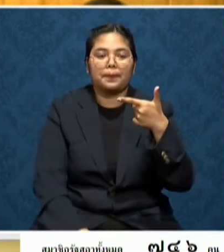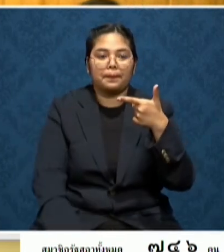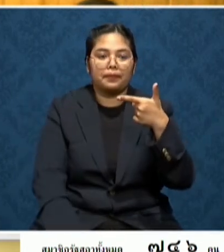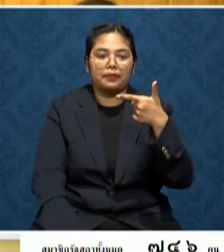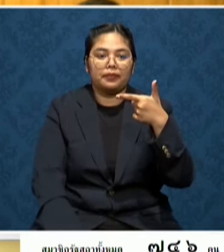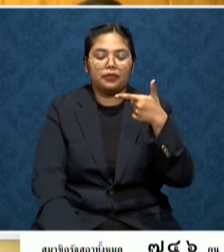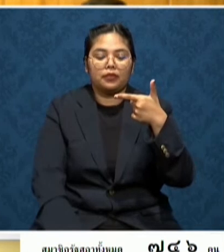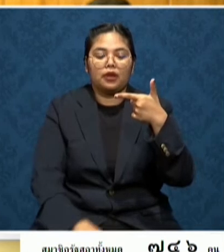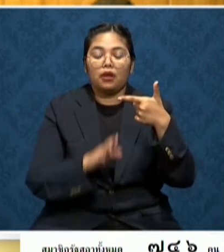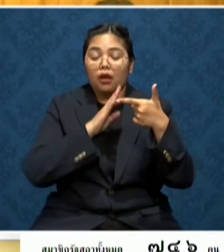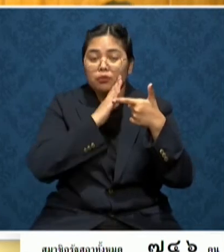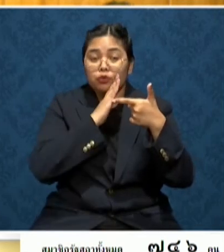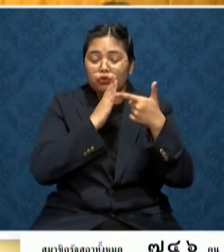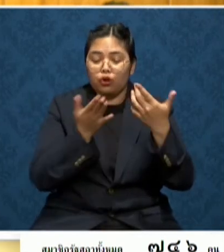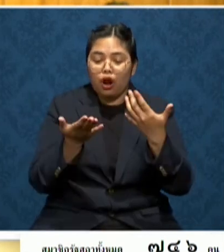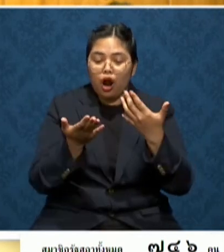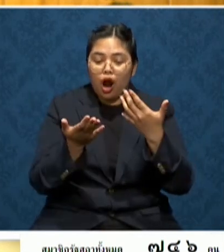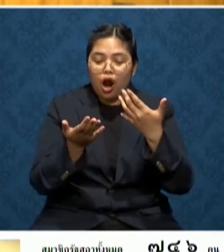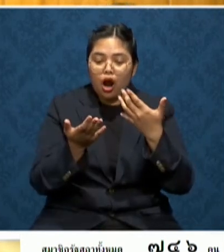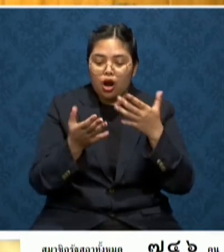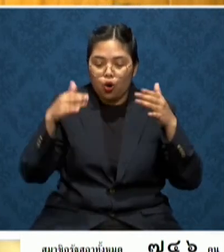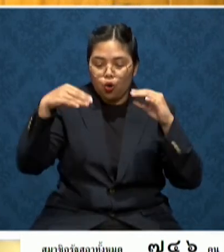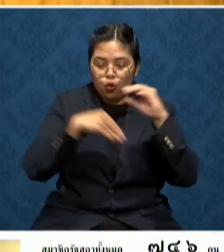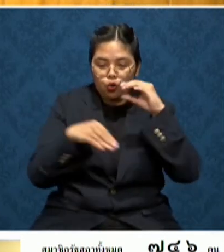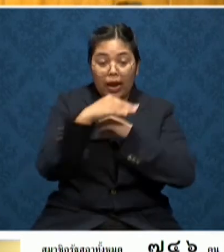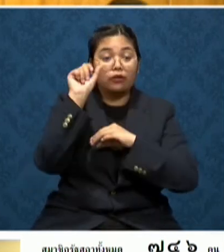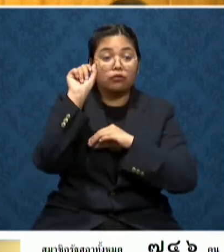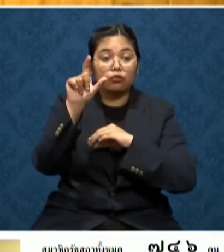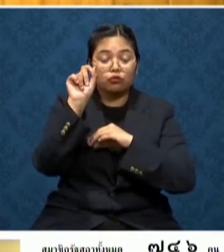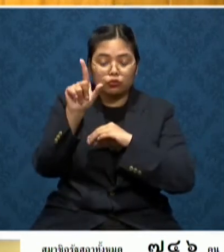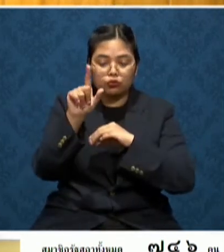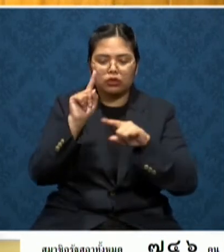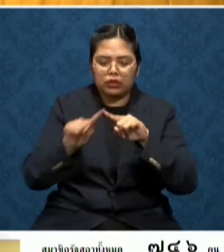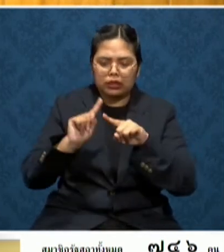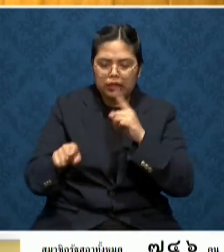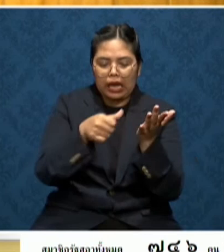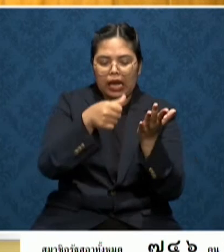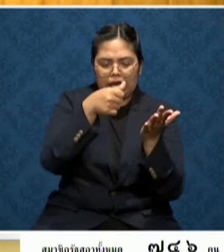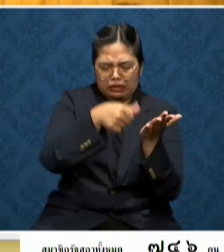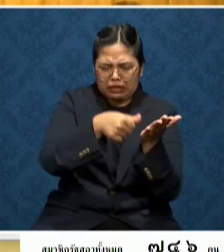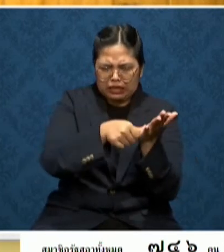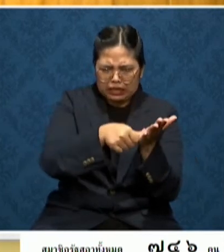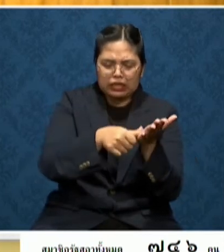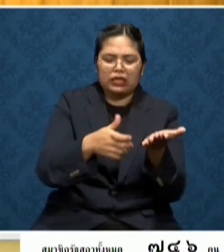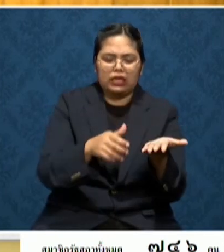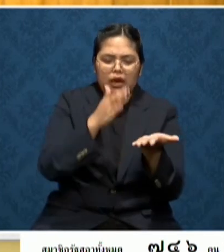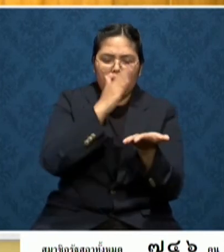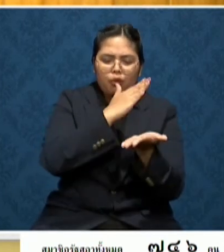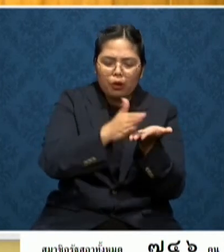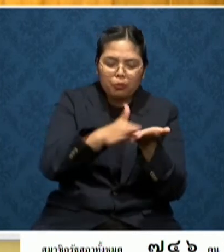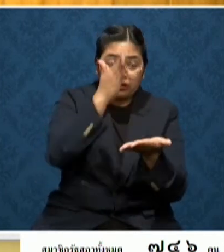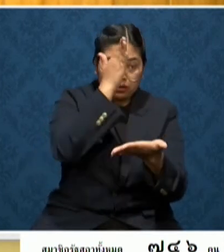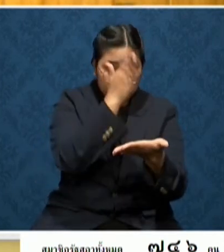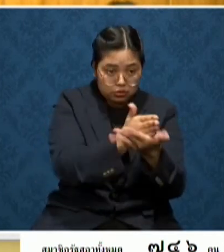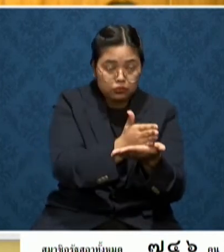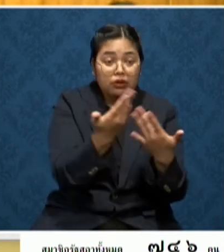รวมกับโครงการเร่งด่วนที่ 1เรื่องการแก้ปัญหาหนี้สินซึ่งรวมถึงการพักหนี้แล้วเนี่ยนะครับ